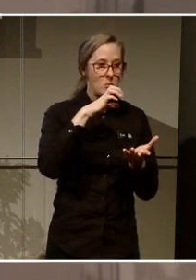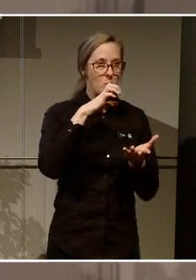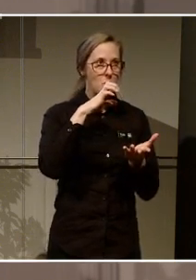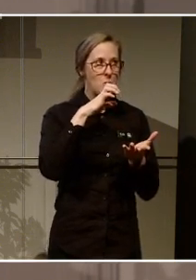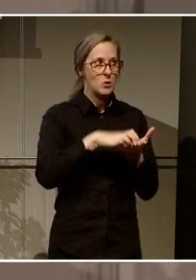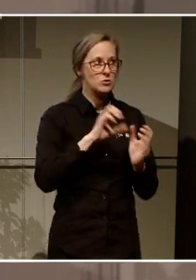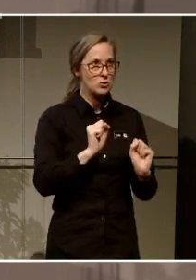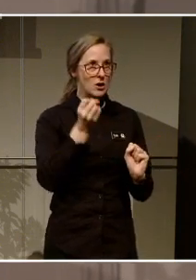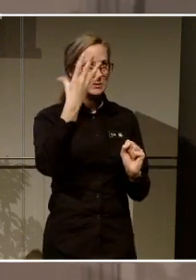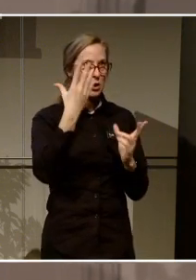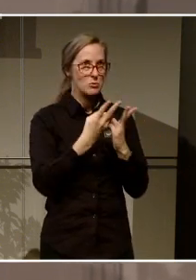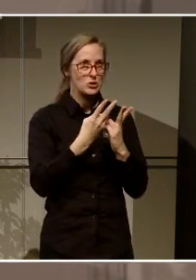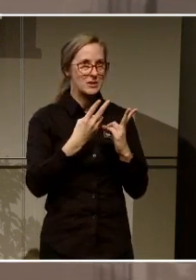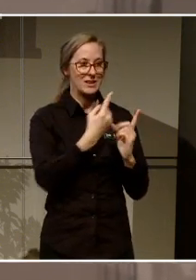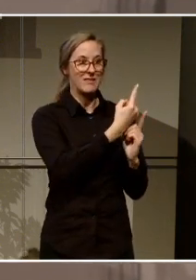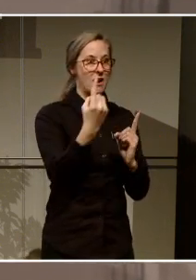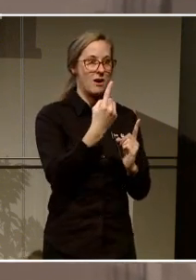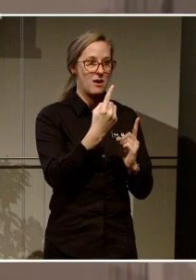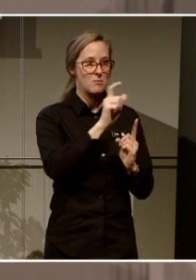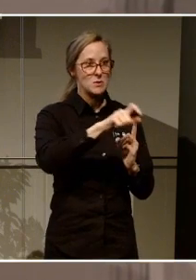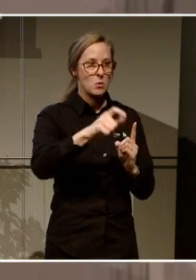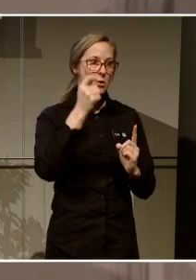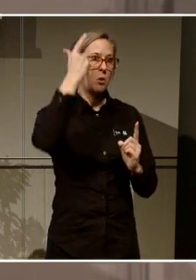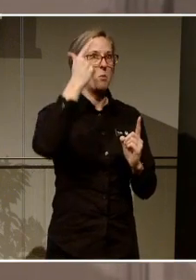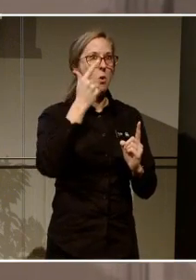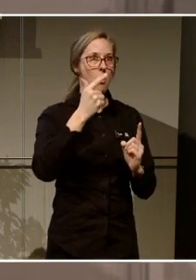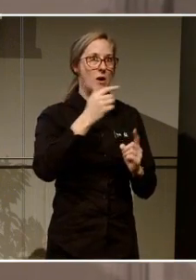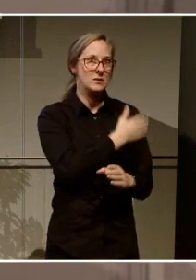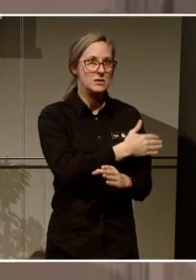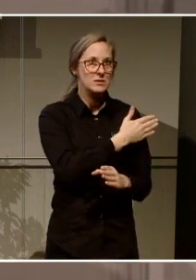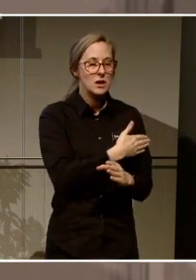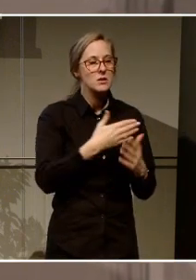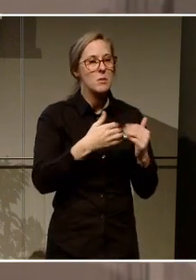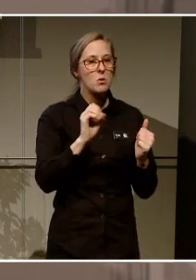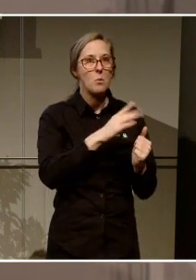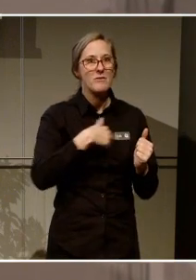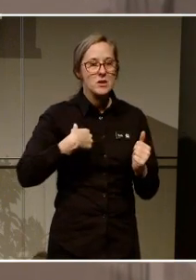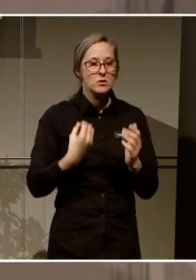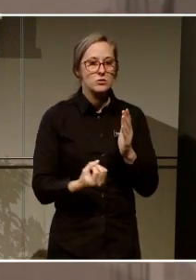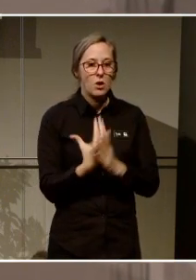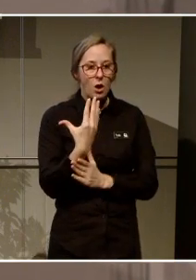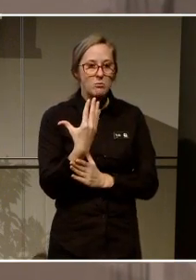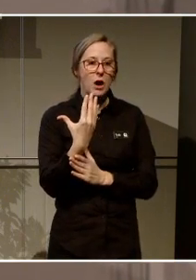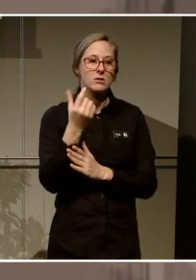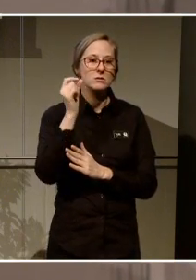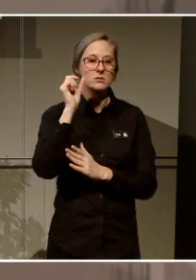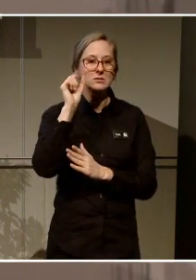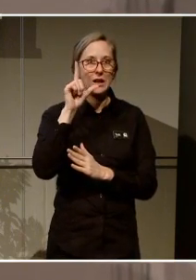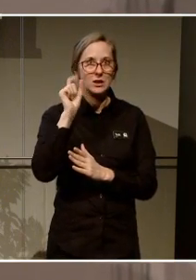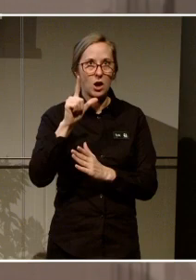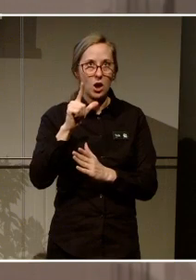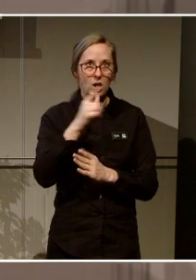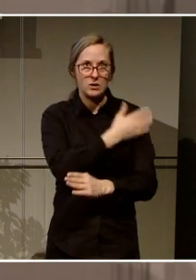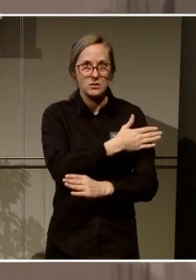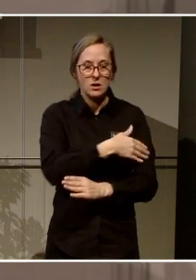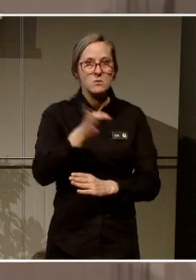för varsin gång. För när vi gör en tjänst digitalt kan den ju se precis likadan ut i olika kommuner. 1177 är ett exempel